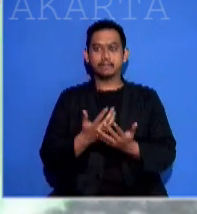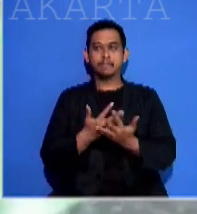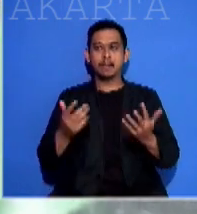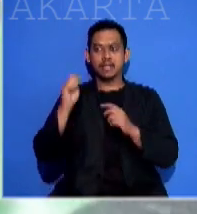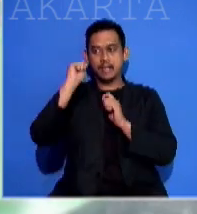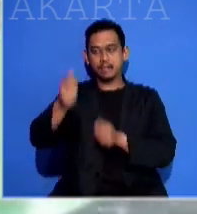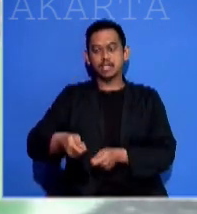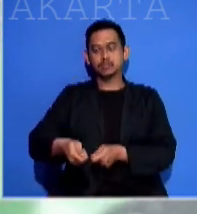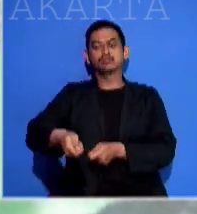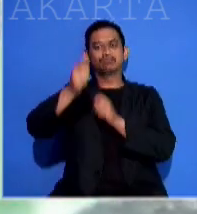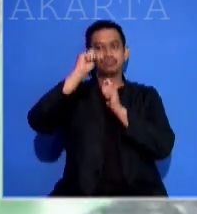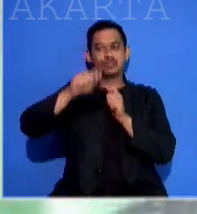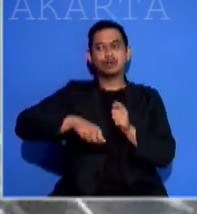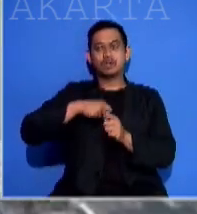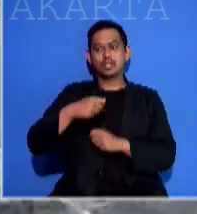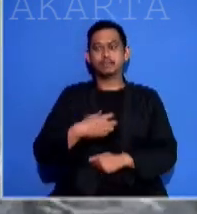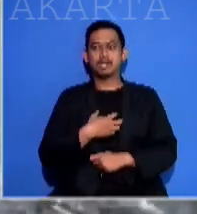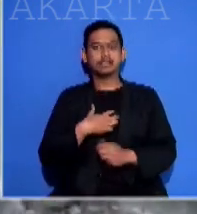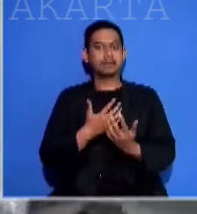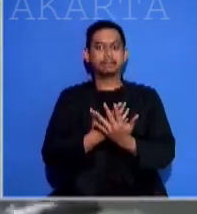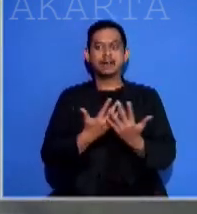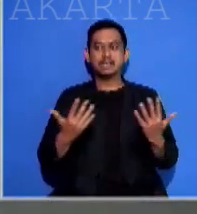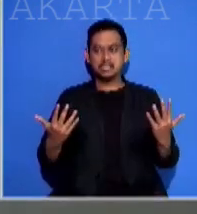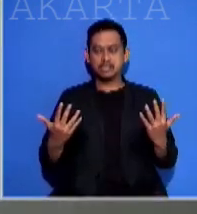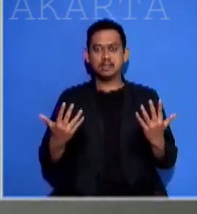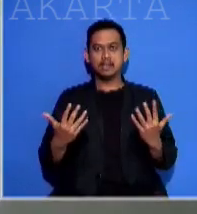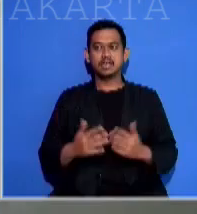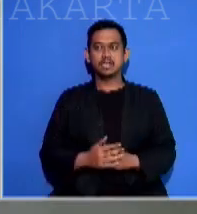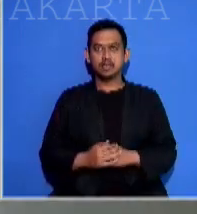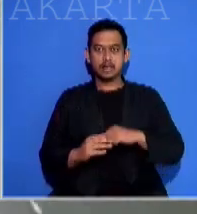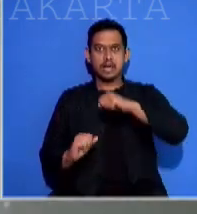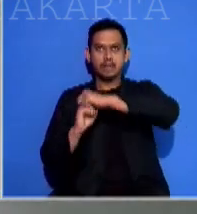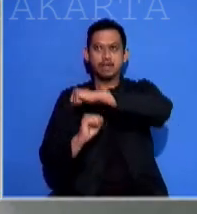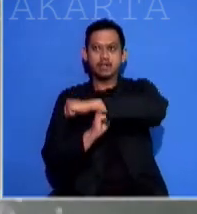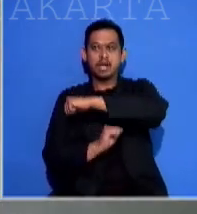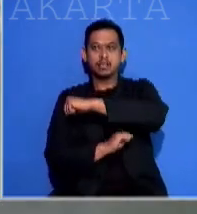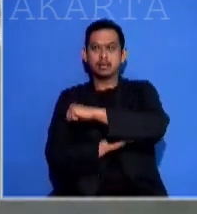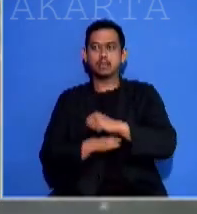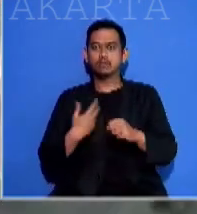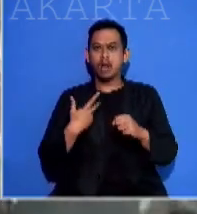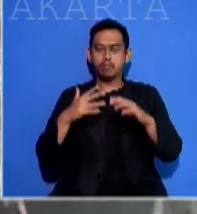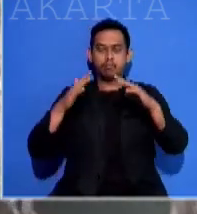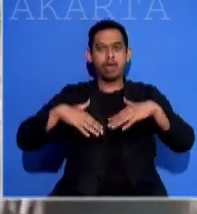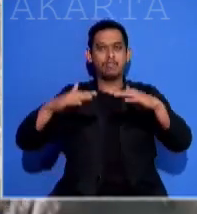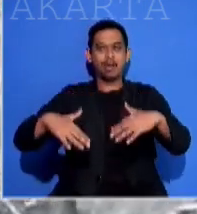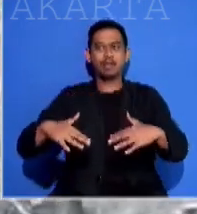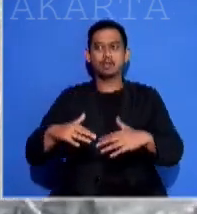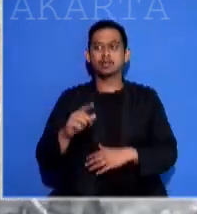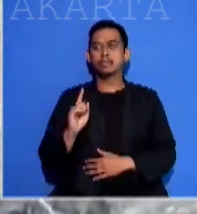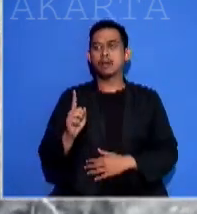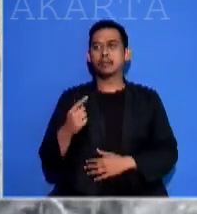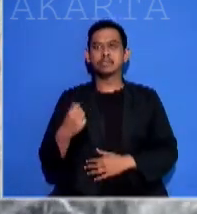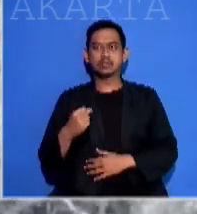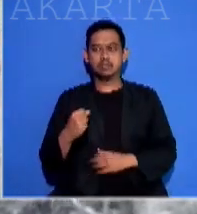ikan menurut warga sekitar kondisi area jembatan sebagian di antaranya ada yang ambrol diduga karena tidak kuat menahan